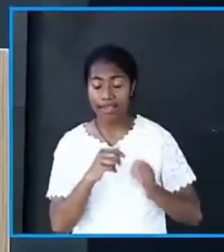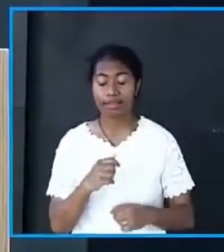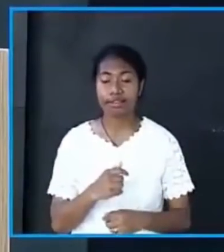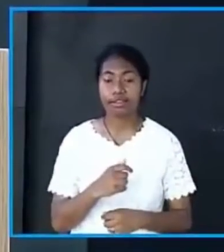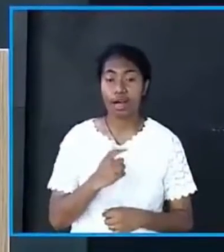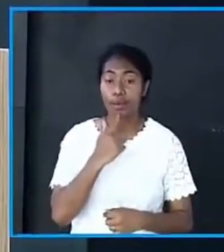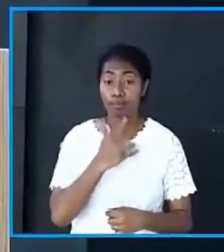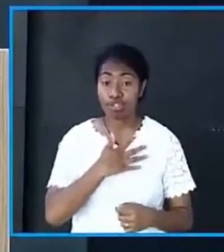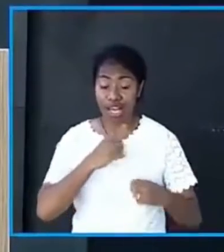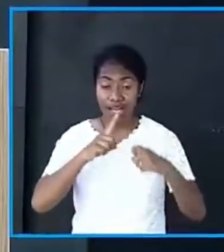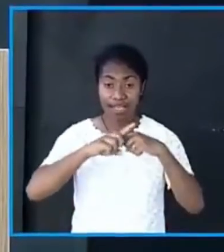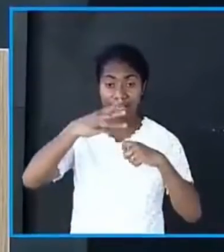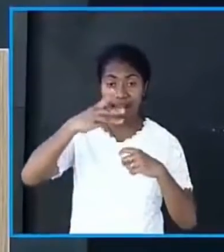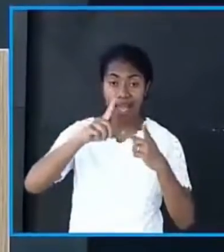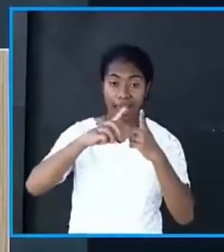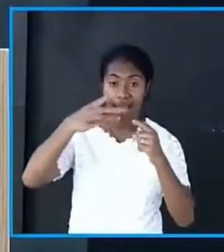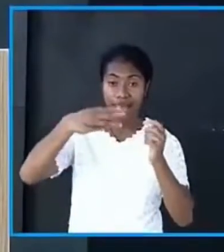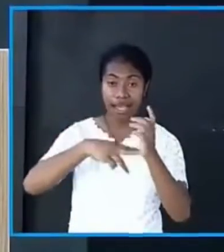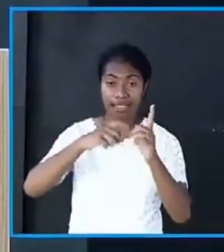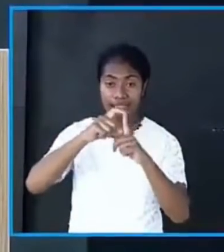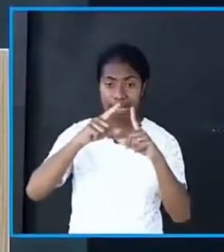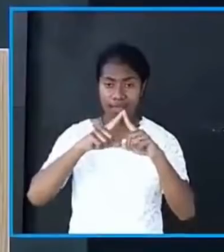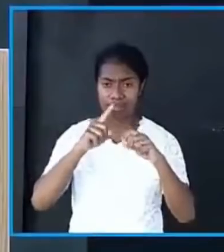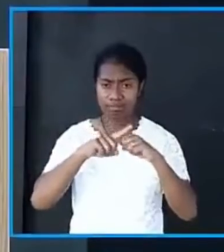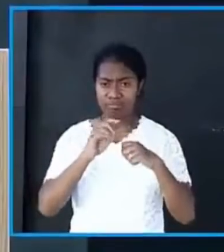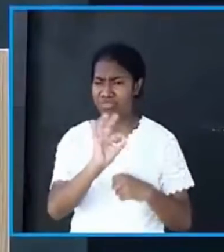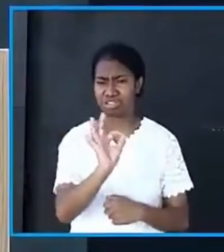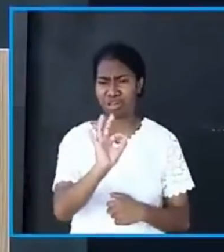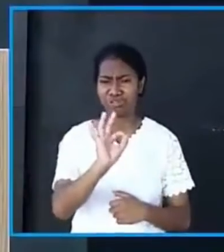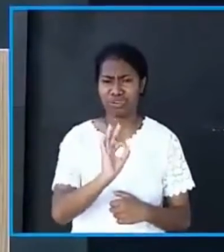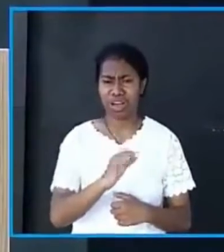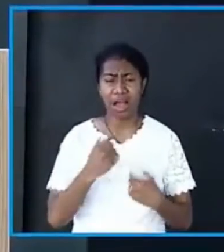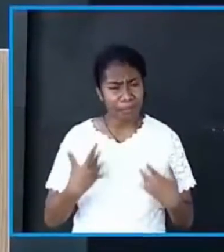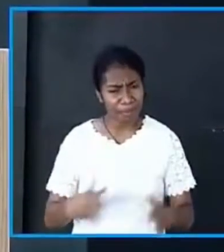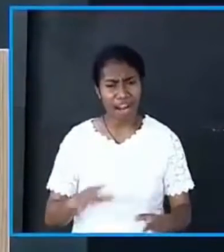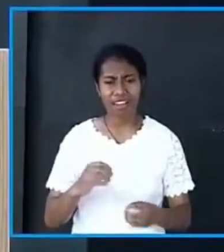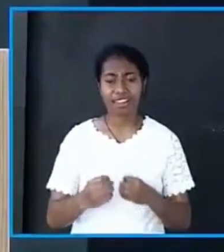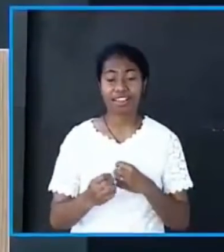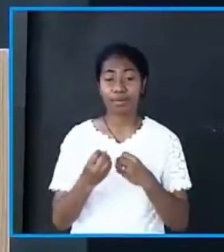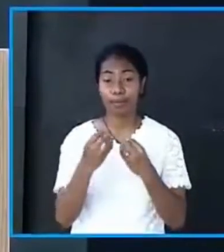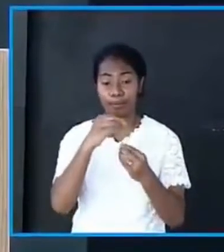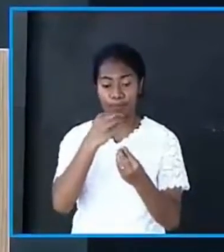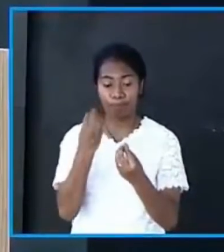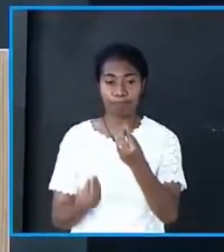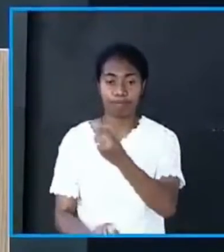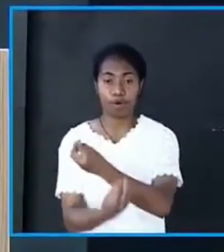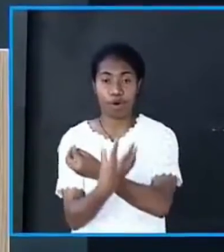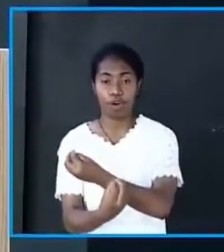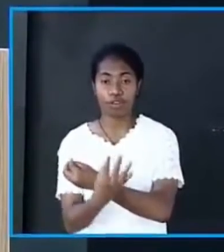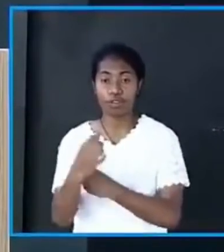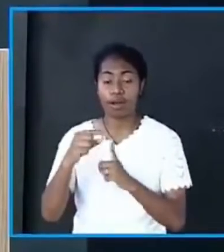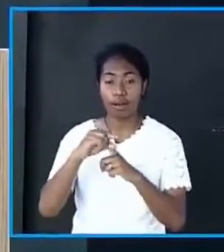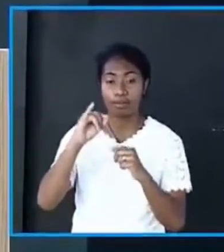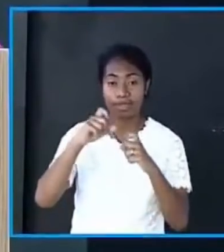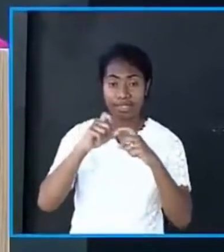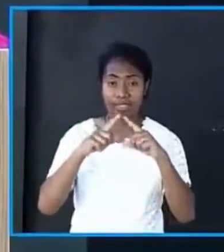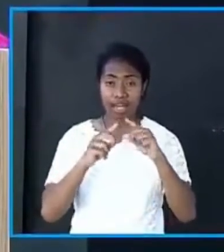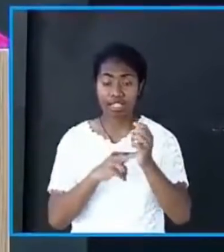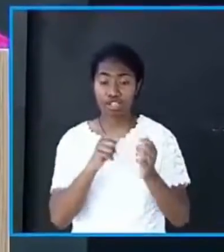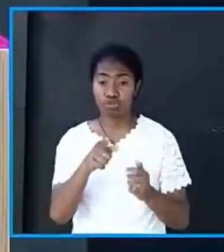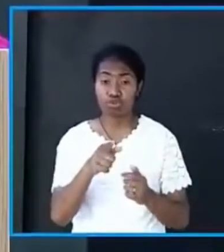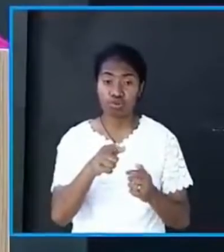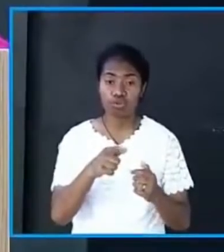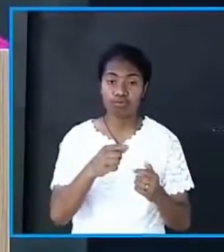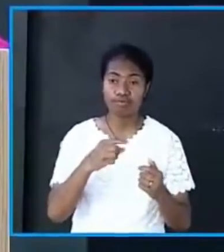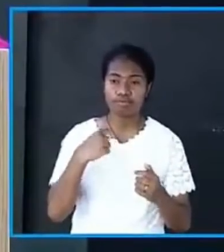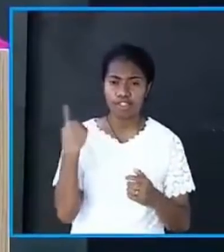punya kehendak tidak juga berarti pohon pisang makhluk hidup tapi bukan makhluk hidup yang berpribadi